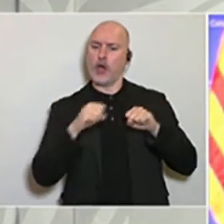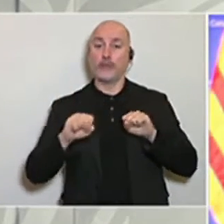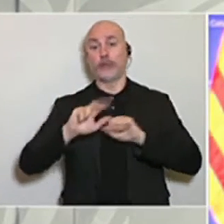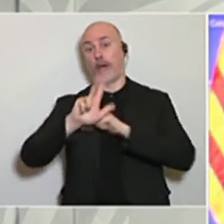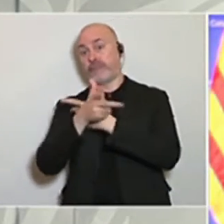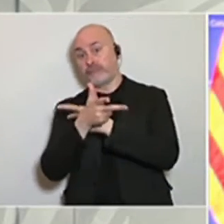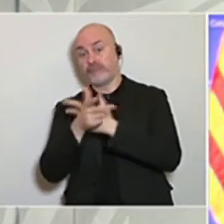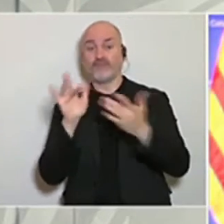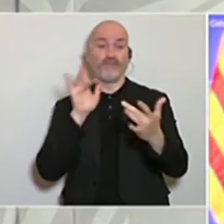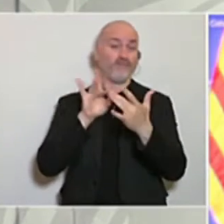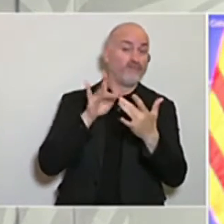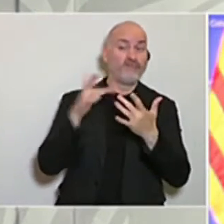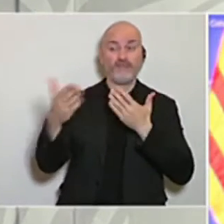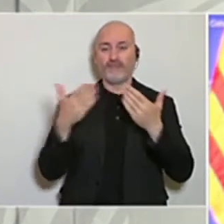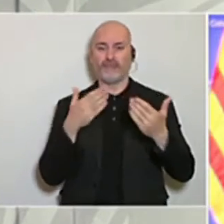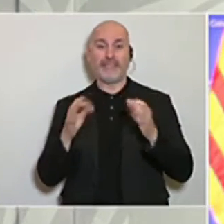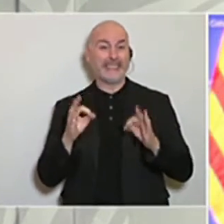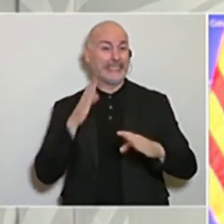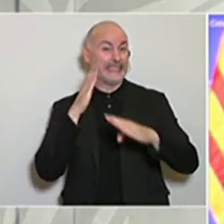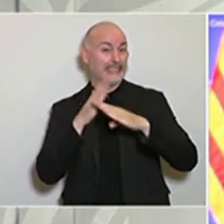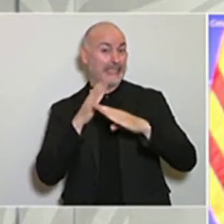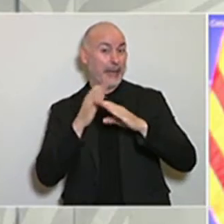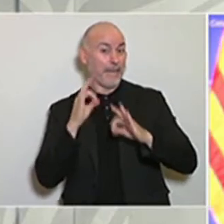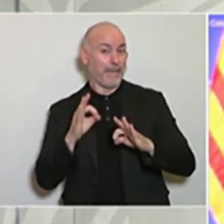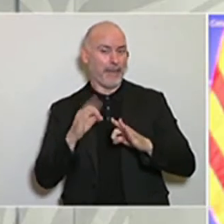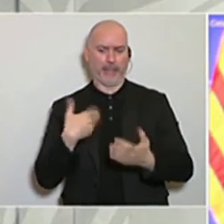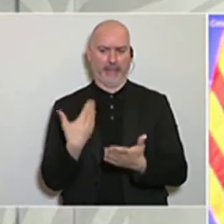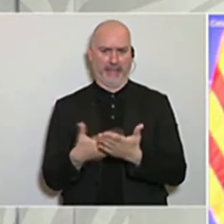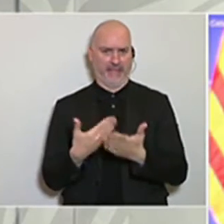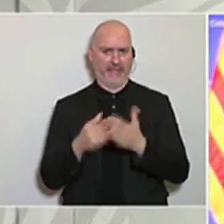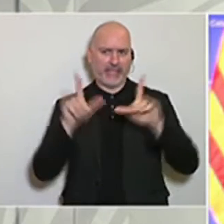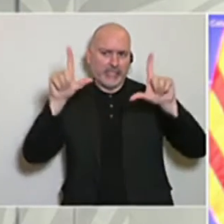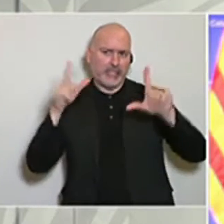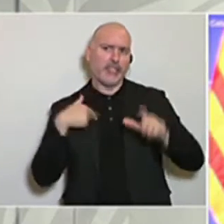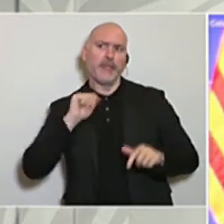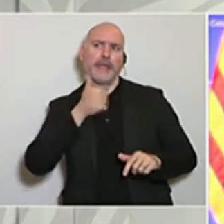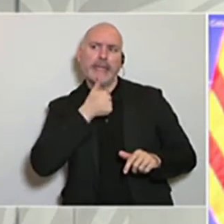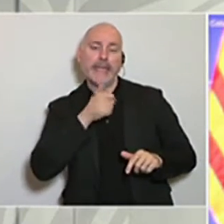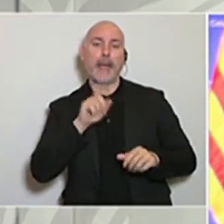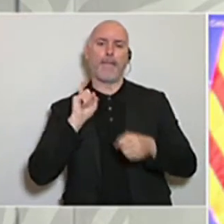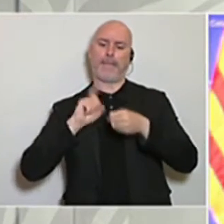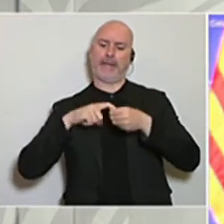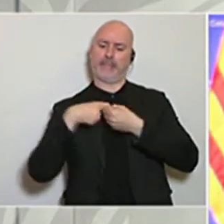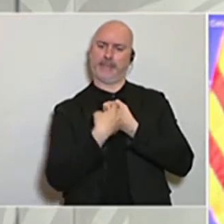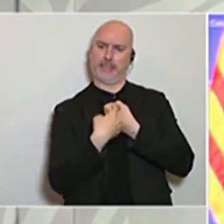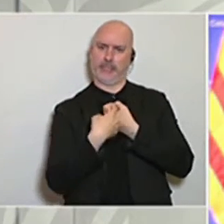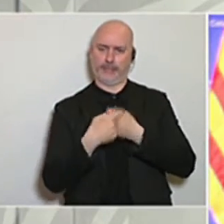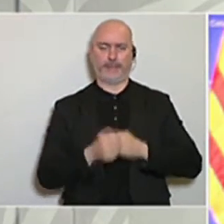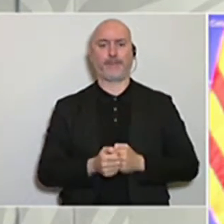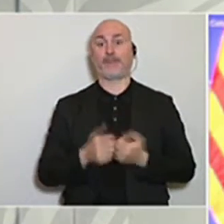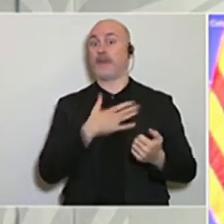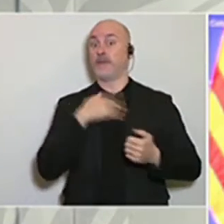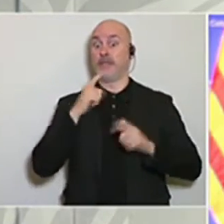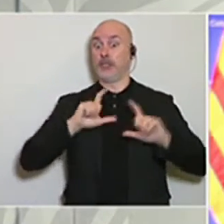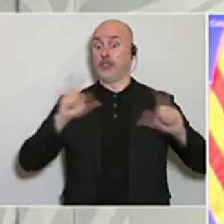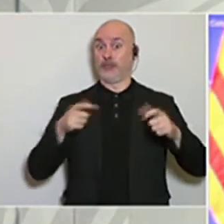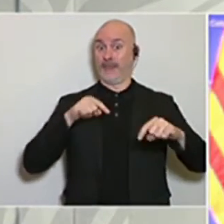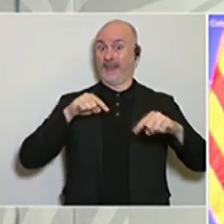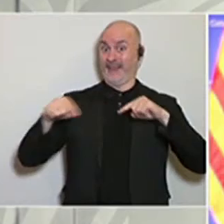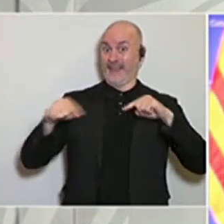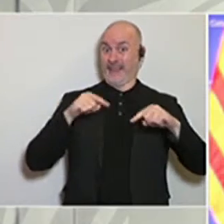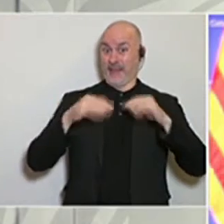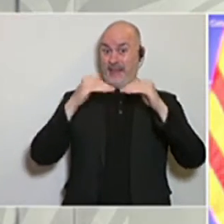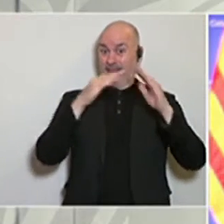telemàtics, sempre que estigui garantida la identificació i la participació dels assistents. Les juntes directives de les entitats i les